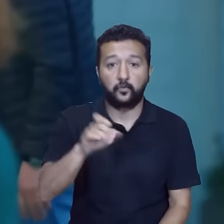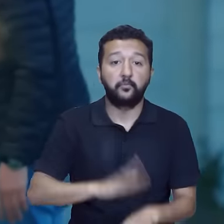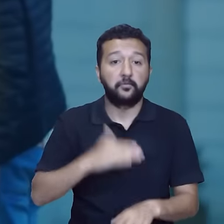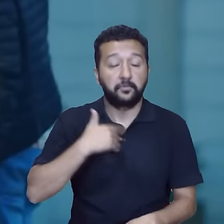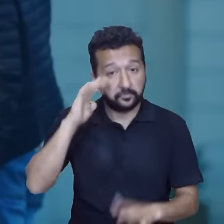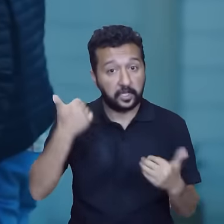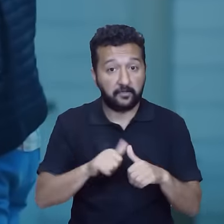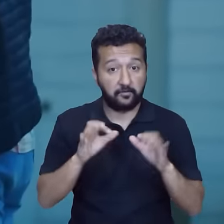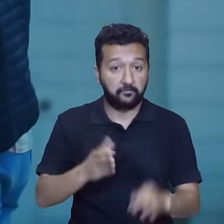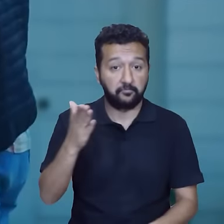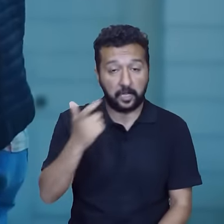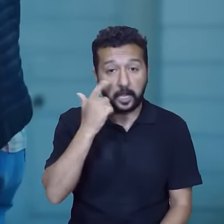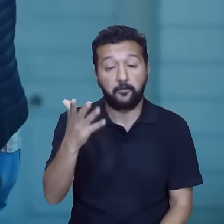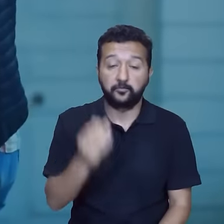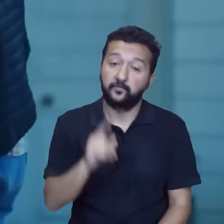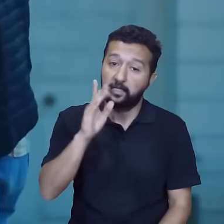de.